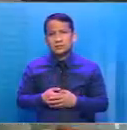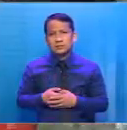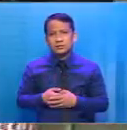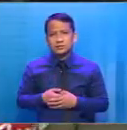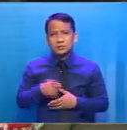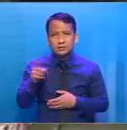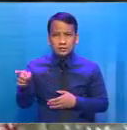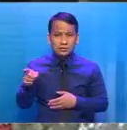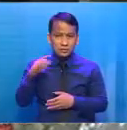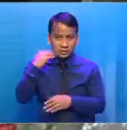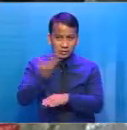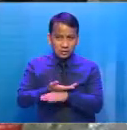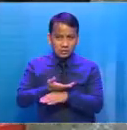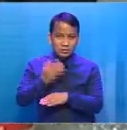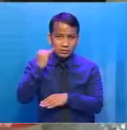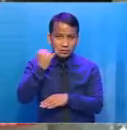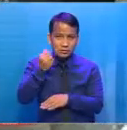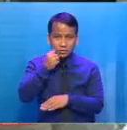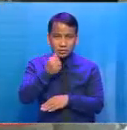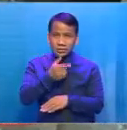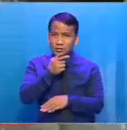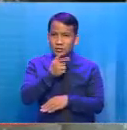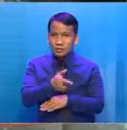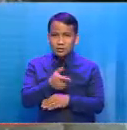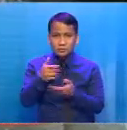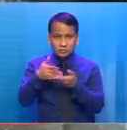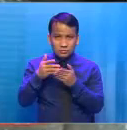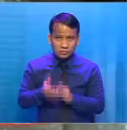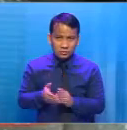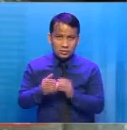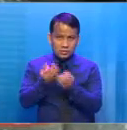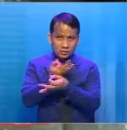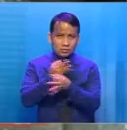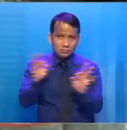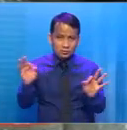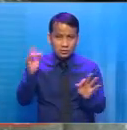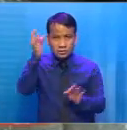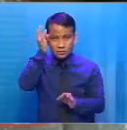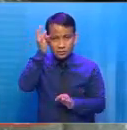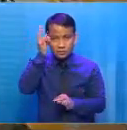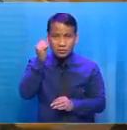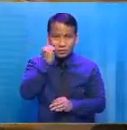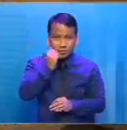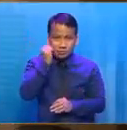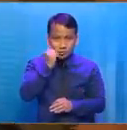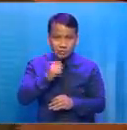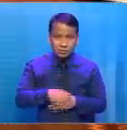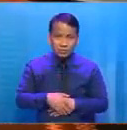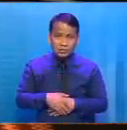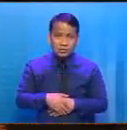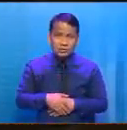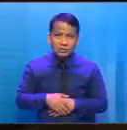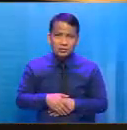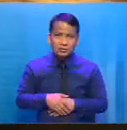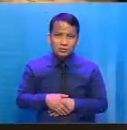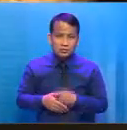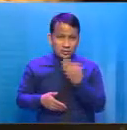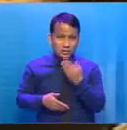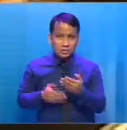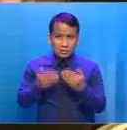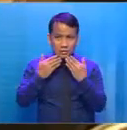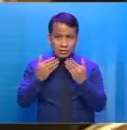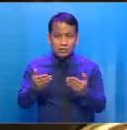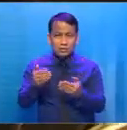Isa ang anak ni Josephine sa mga maswerteng estudyante na nakakalibre ng wifi araw-araw. Sa sobrang pagtanaw ng utang na